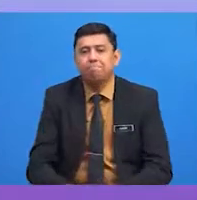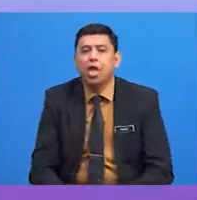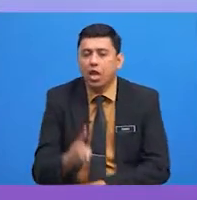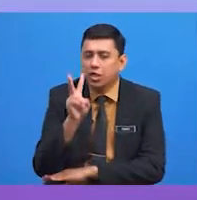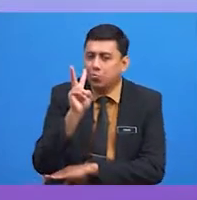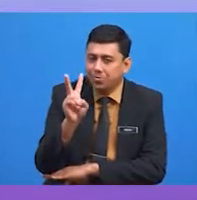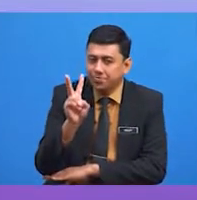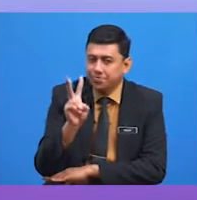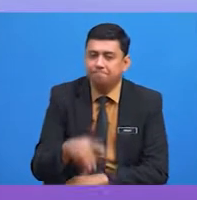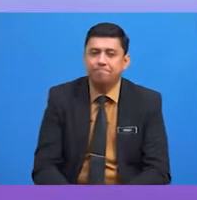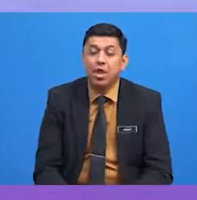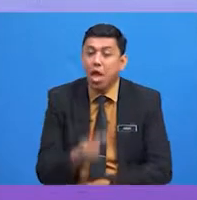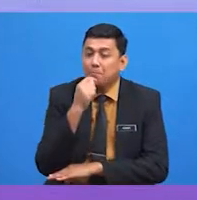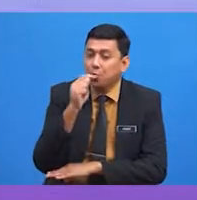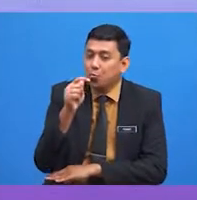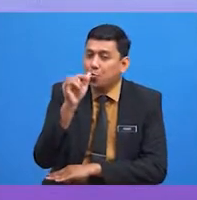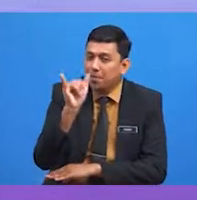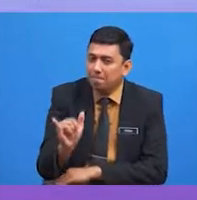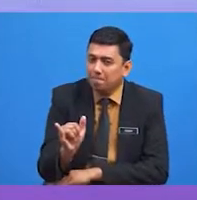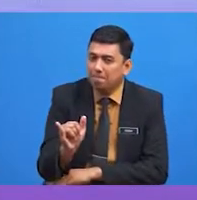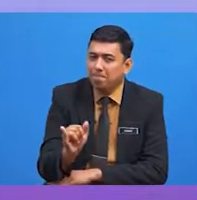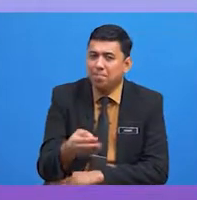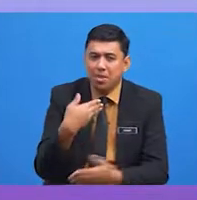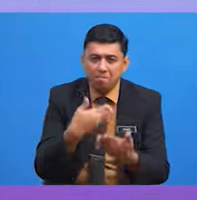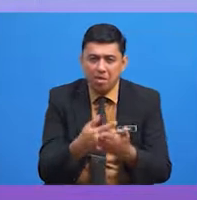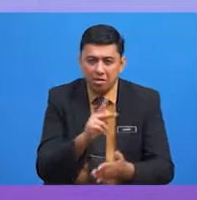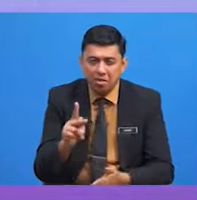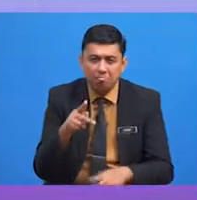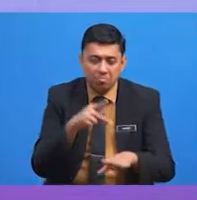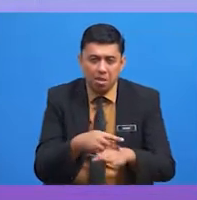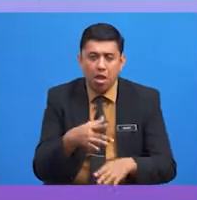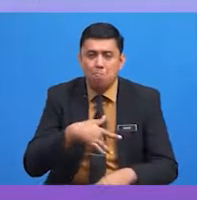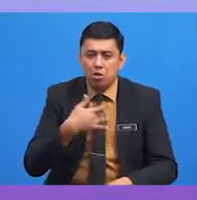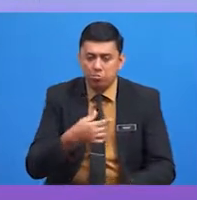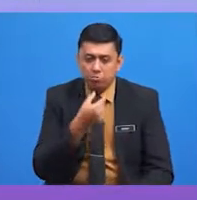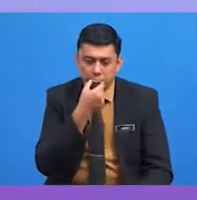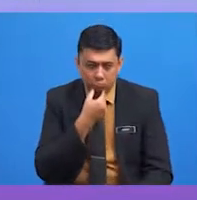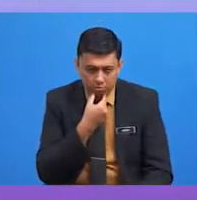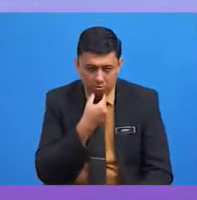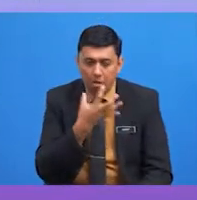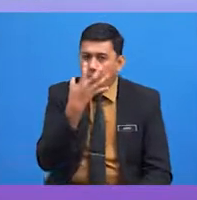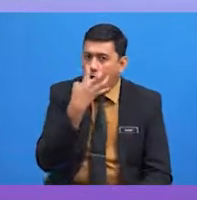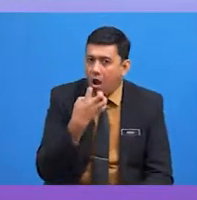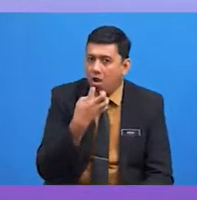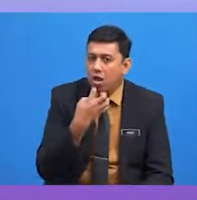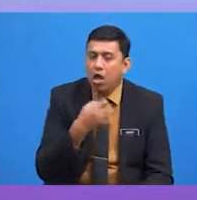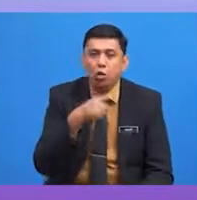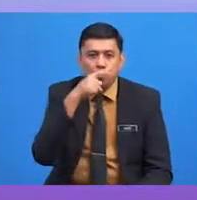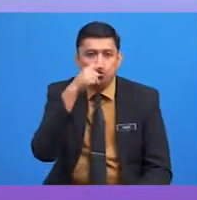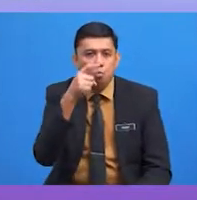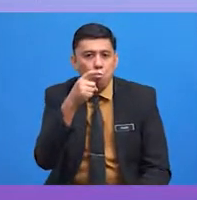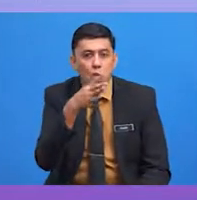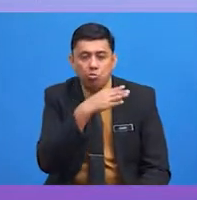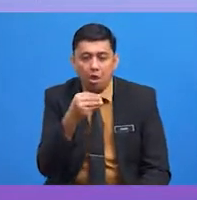Kedua, penutur yang menyampaikan ketika berasa sedih, marah, sombong